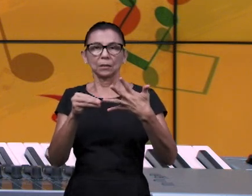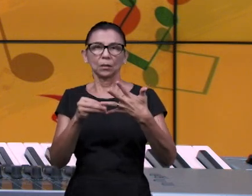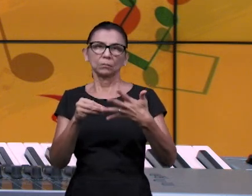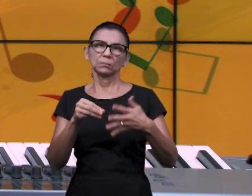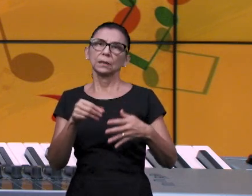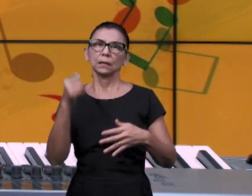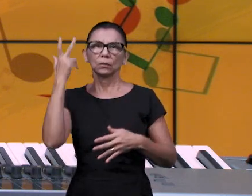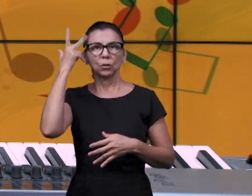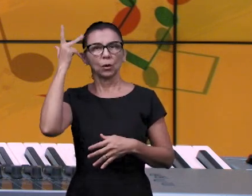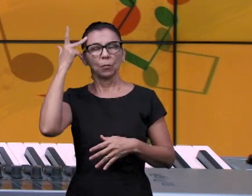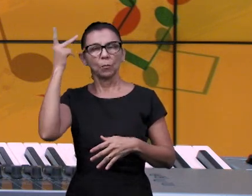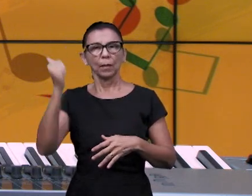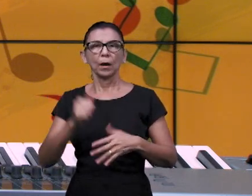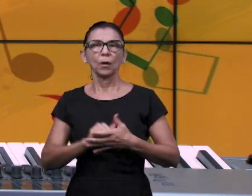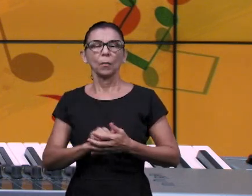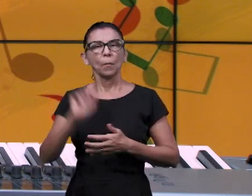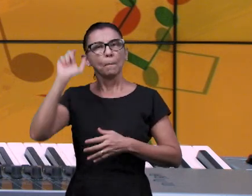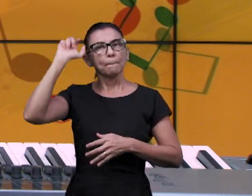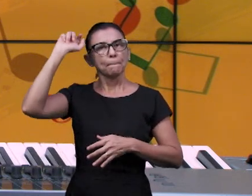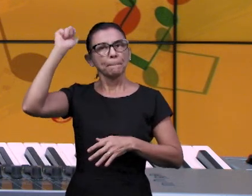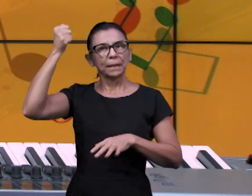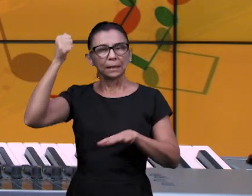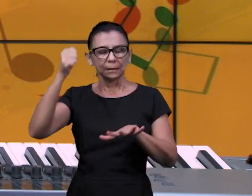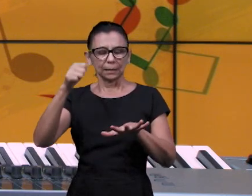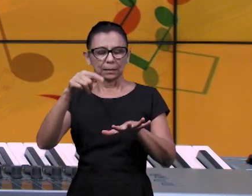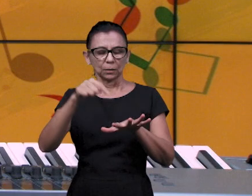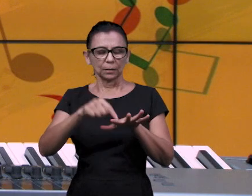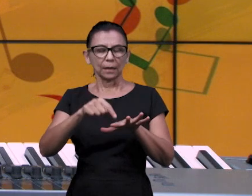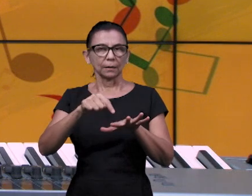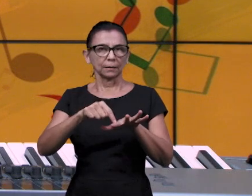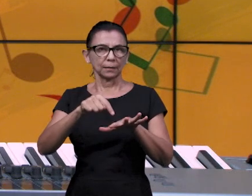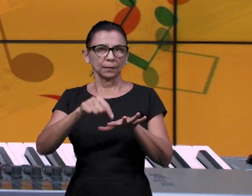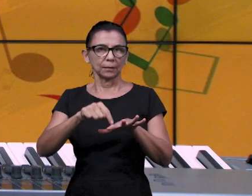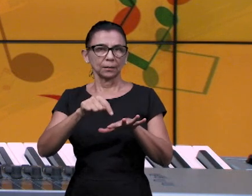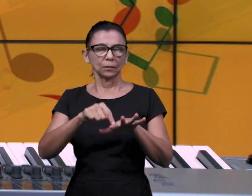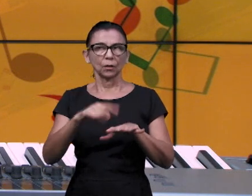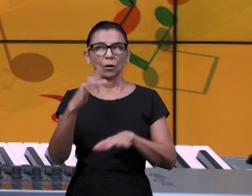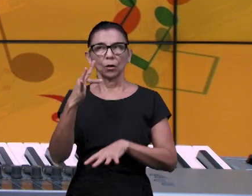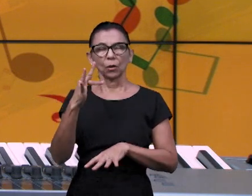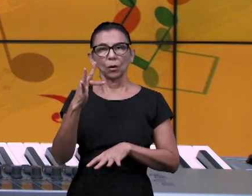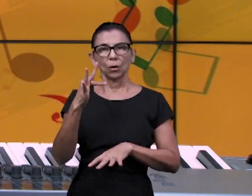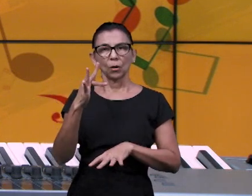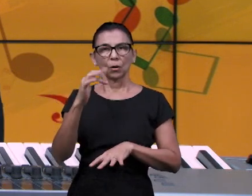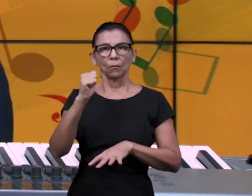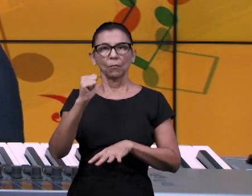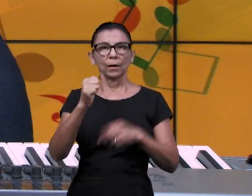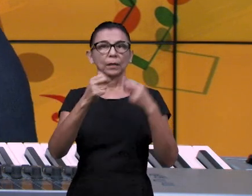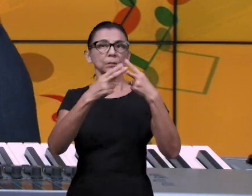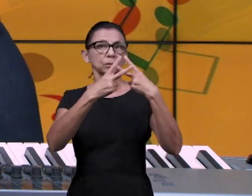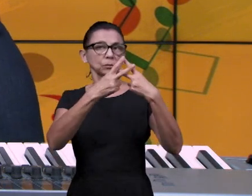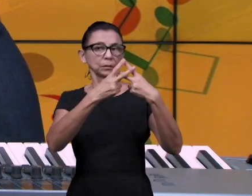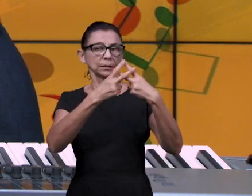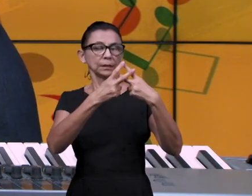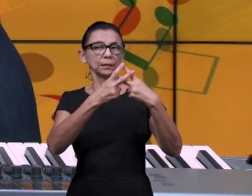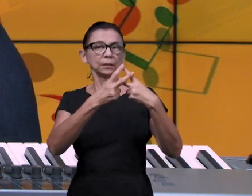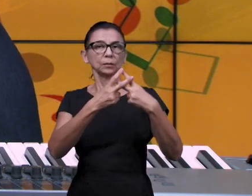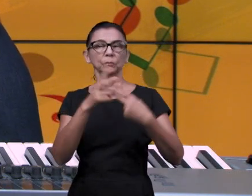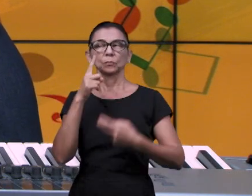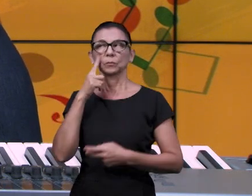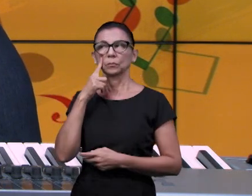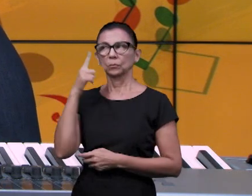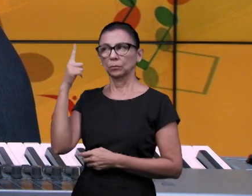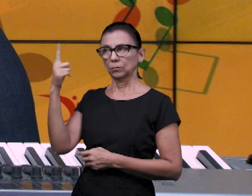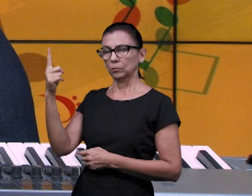Et généralement, c'est une touche noire. Vous vous rappelez, regardez ici le Fa jazz. Ici, dans la partition, nous